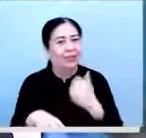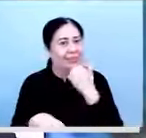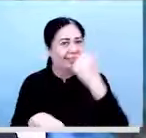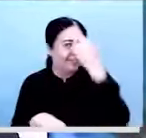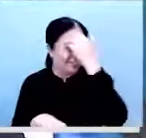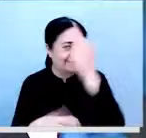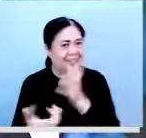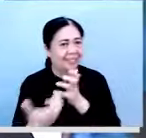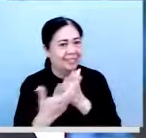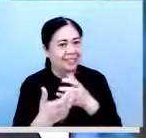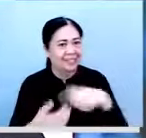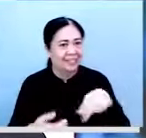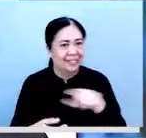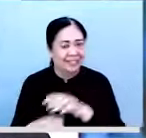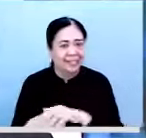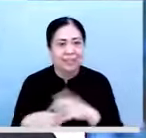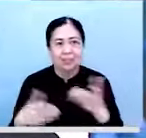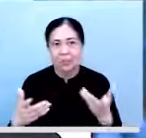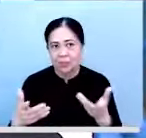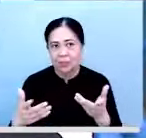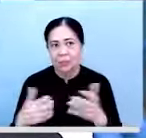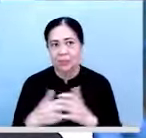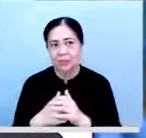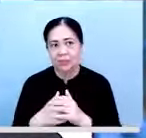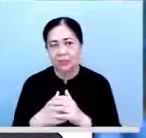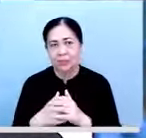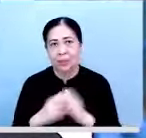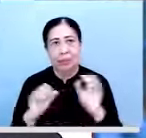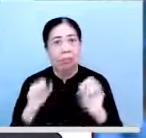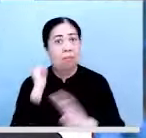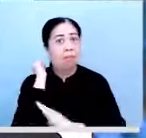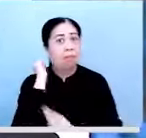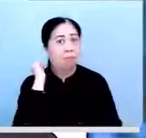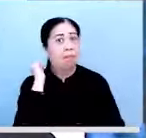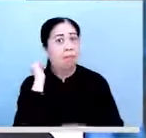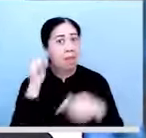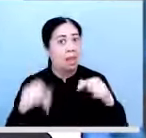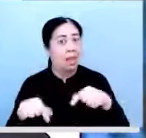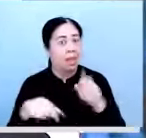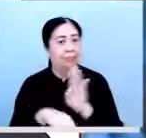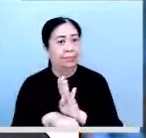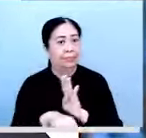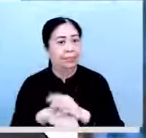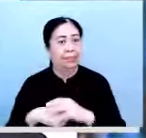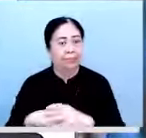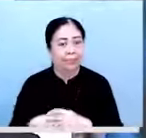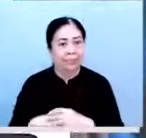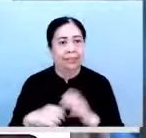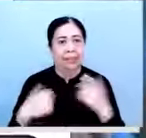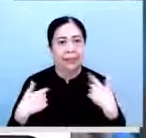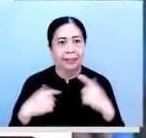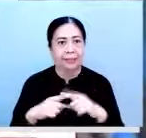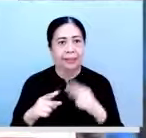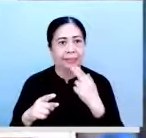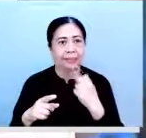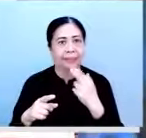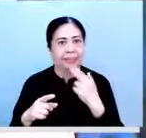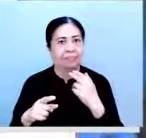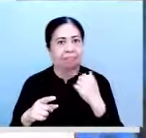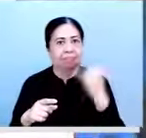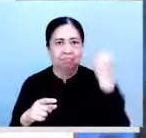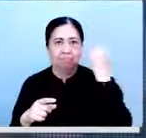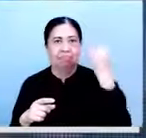to mga to, kasi bukod sa mga bag, yung na-discover namin business, no? May iba pang cute na paandar, Mami